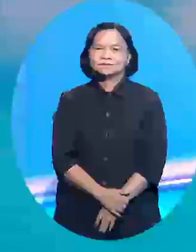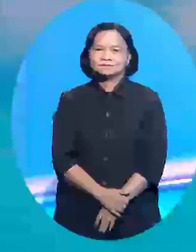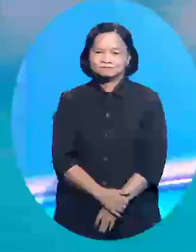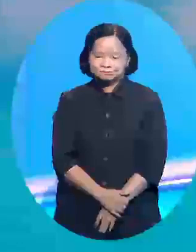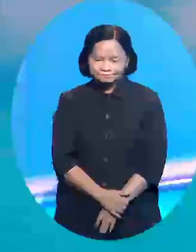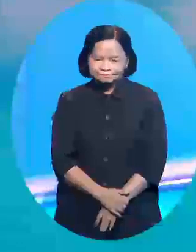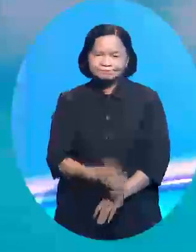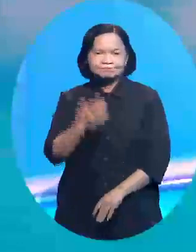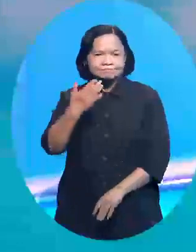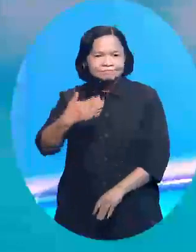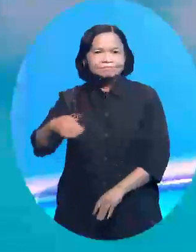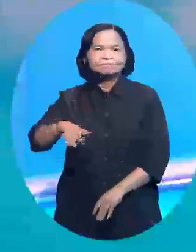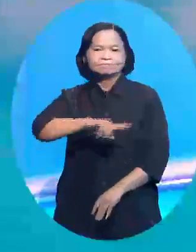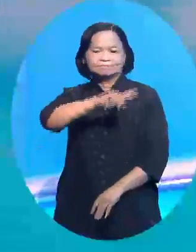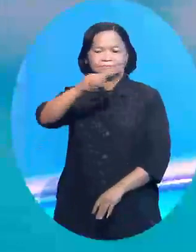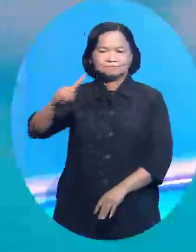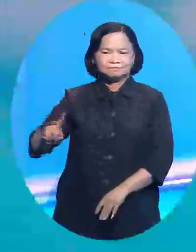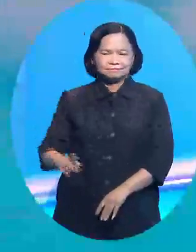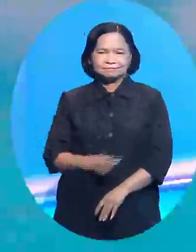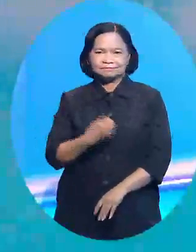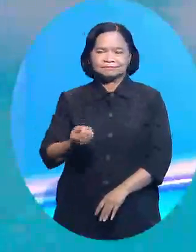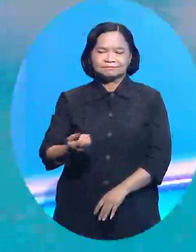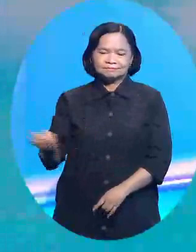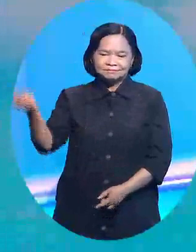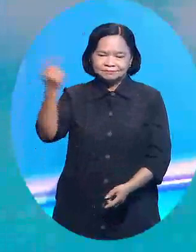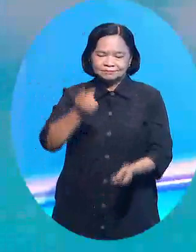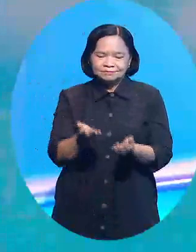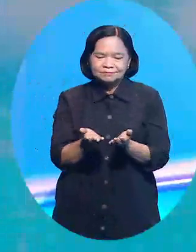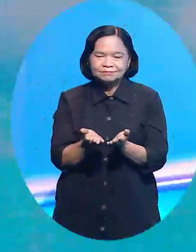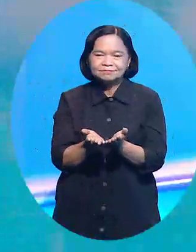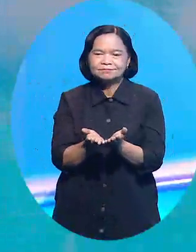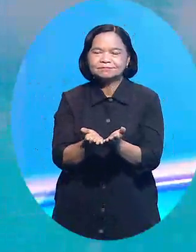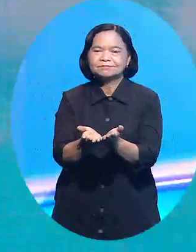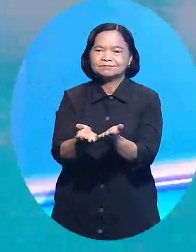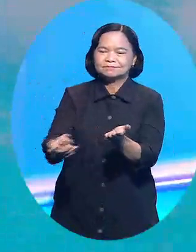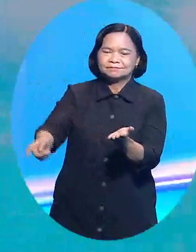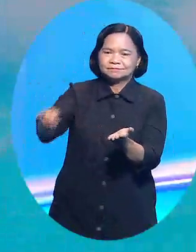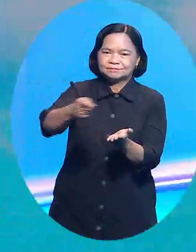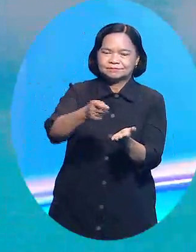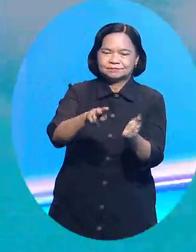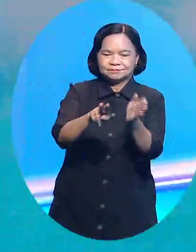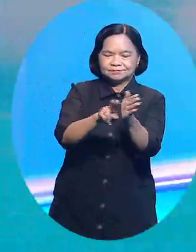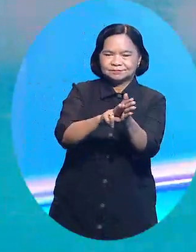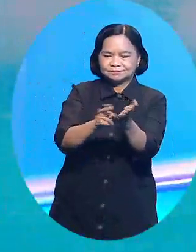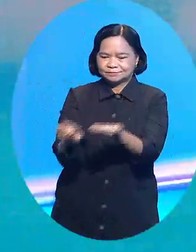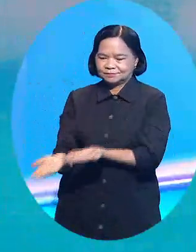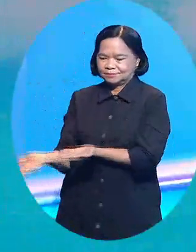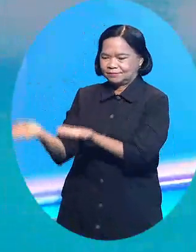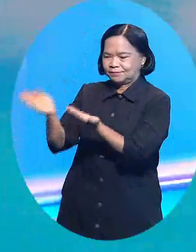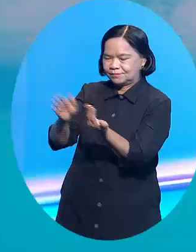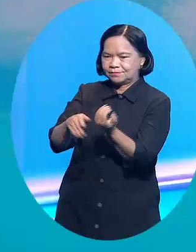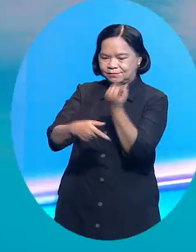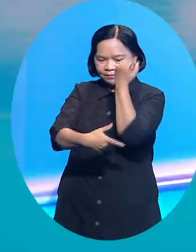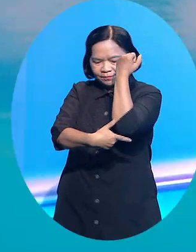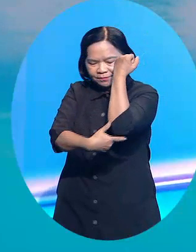Thưa quý vị, sau khi về đời thường, trở lại các bến xưa, nơi đoàn tàu không số đã từng cập bến để chuyển vũ khí từ Quảng Ngãi đến Mũi Cà Mau,